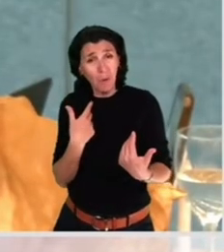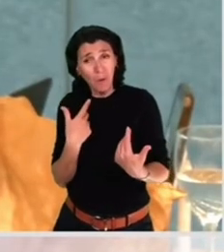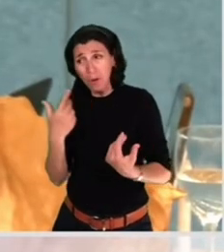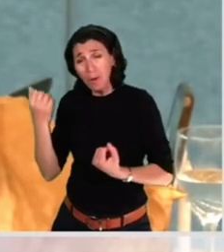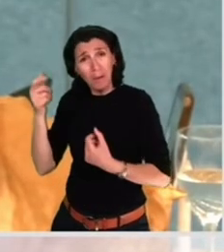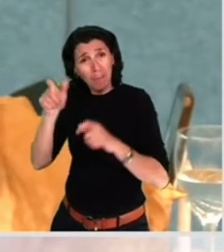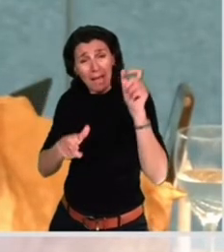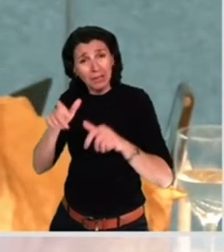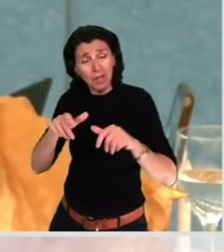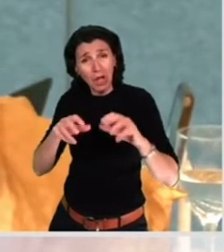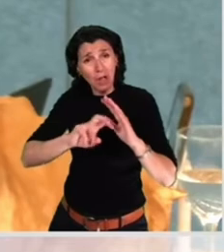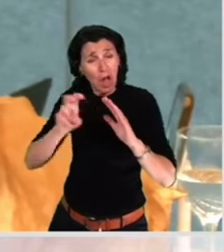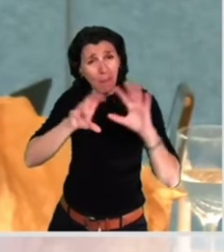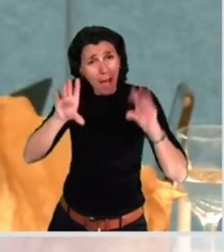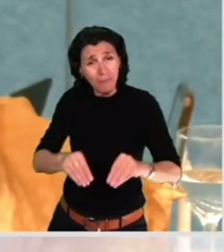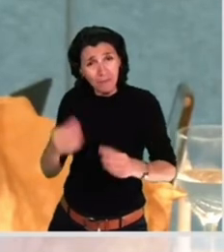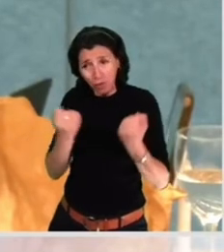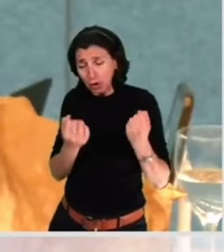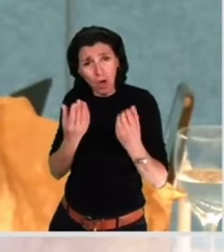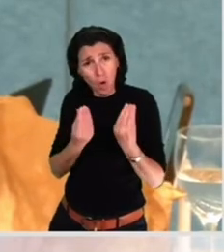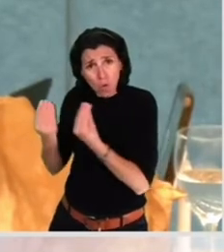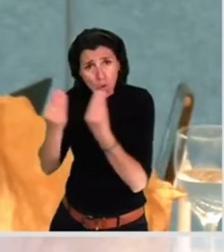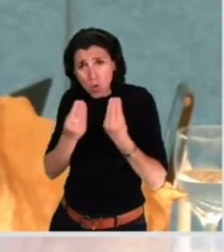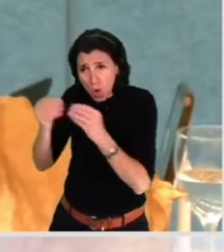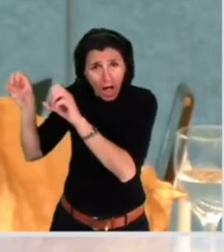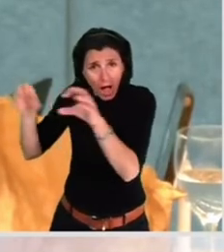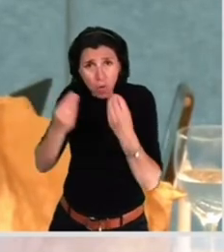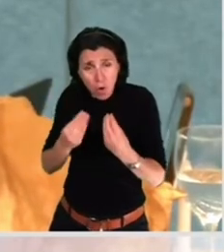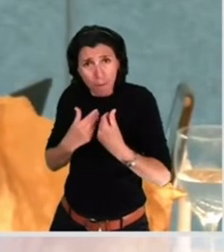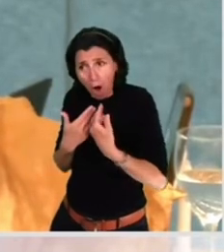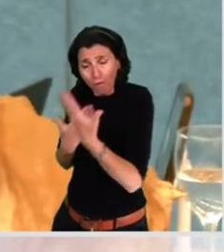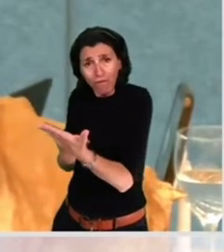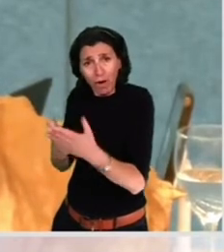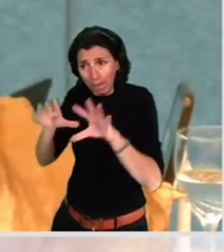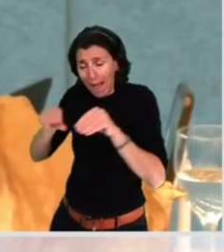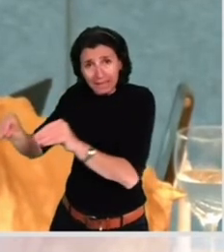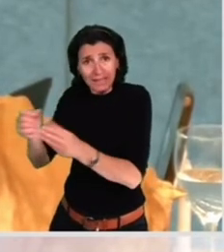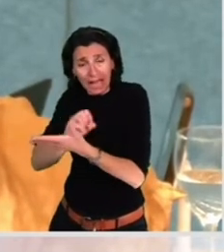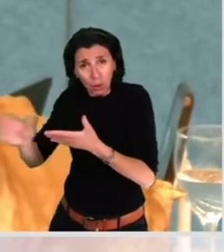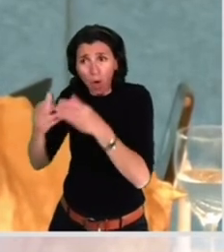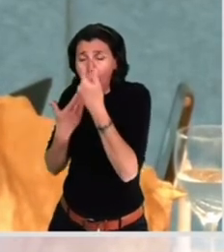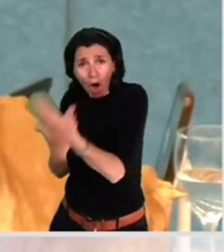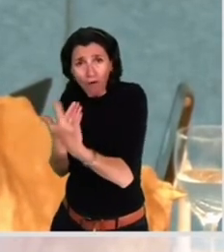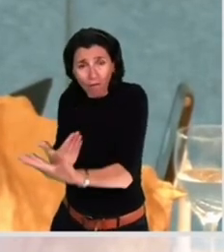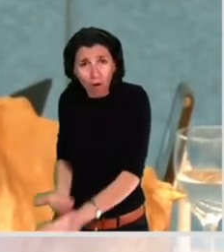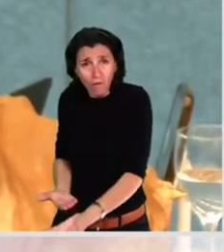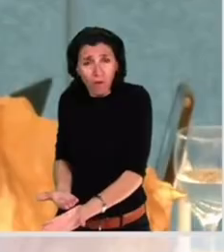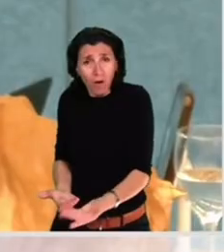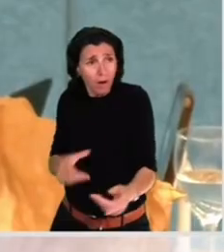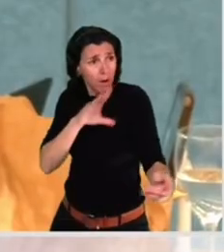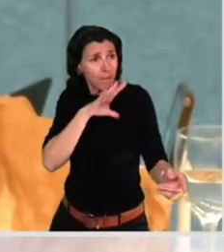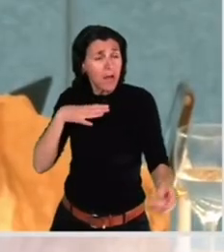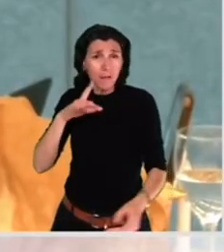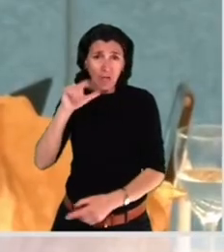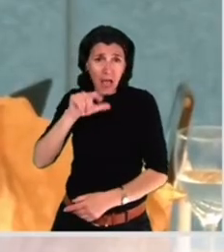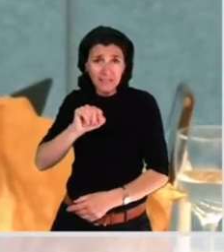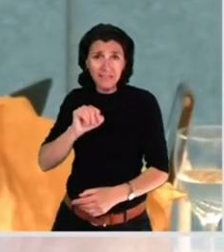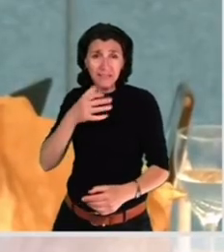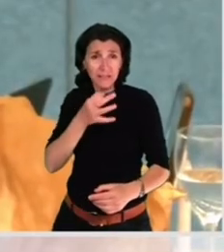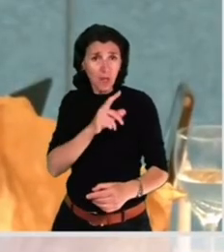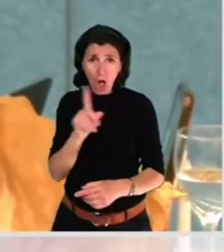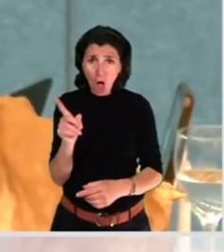pour utiliser ces transports en commun, comme vient de le rappeler Émilie Chalas. Mais non, vous allez supprimer 430 places